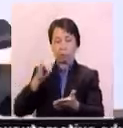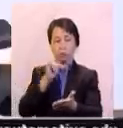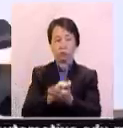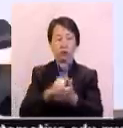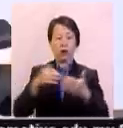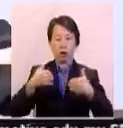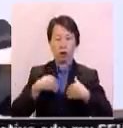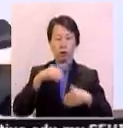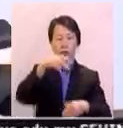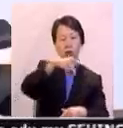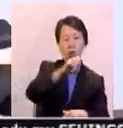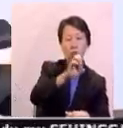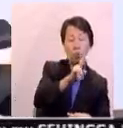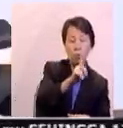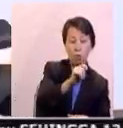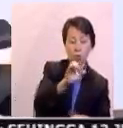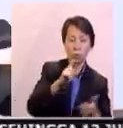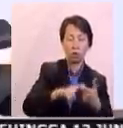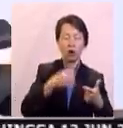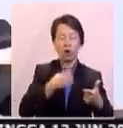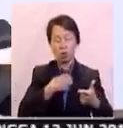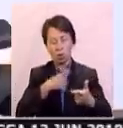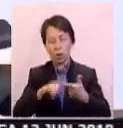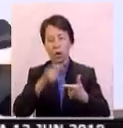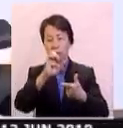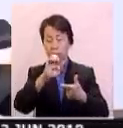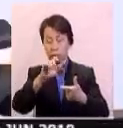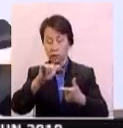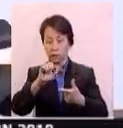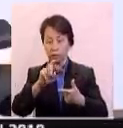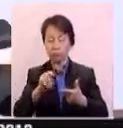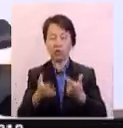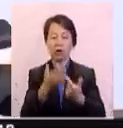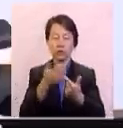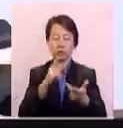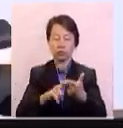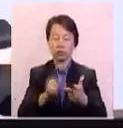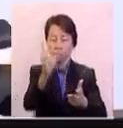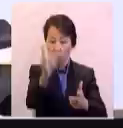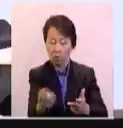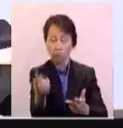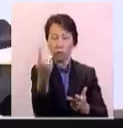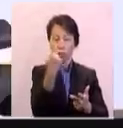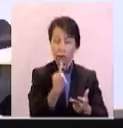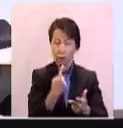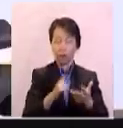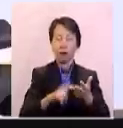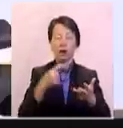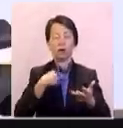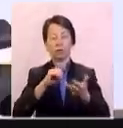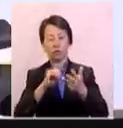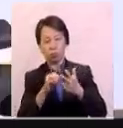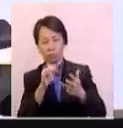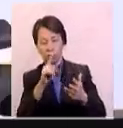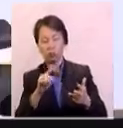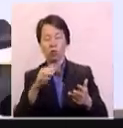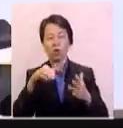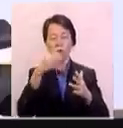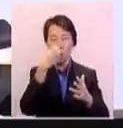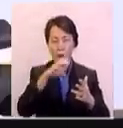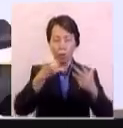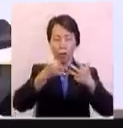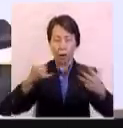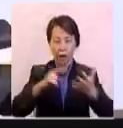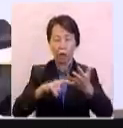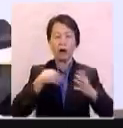ada portal aduan, kita ada Easy Adu, pengadu datang sendiri, kita ada hotline, kita ada telefon, kita ada email, hantar